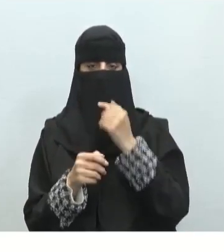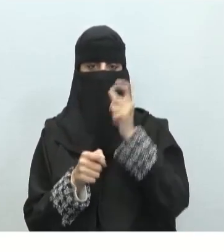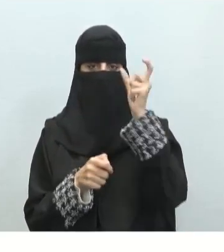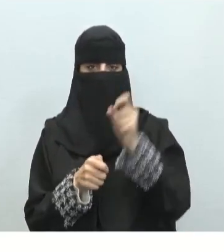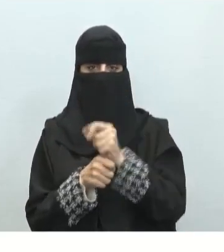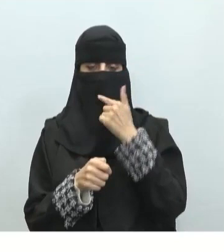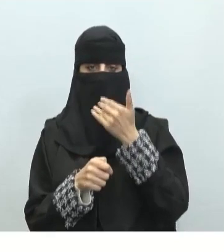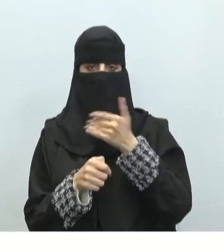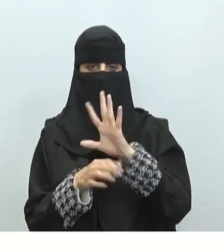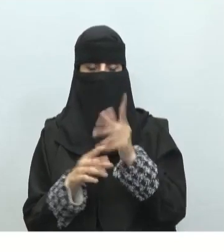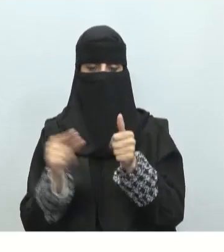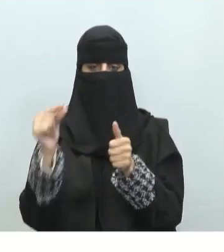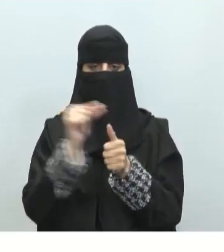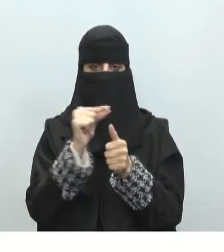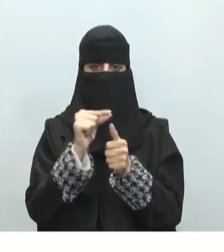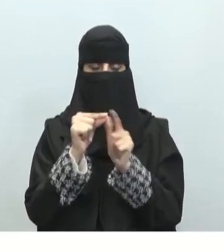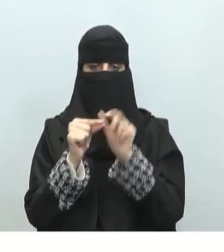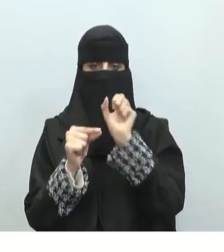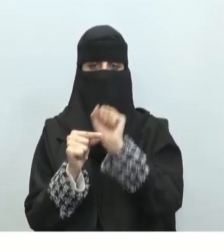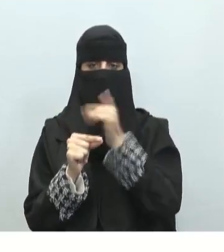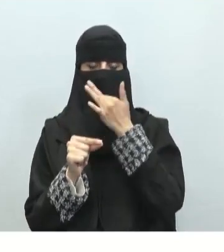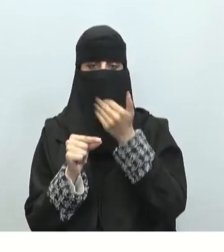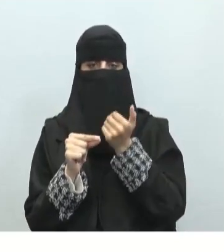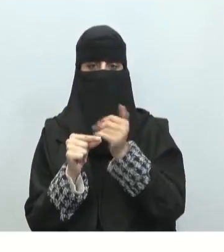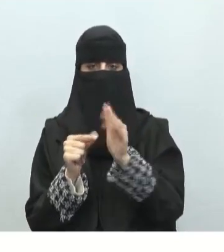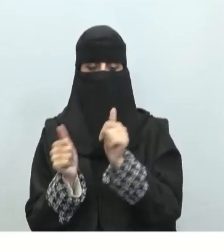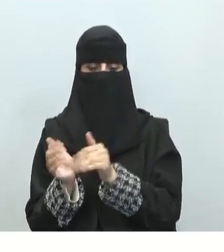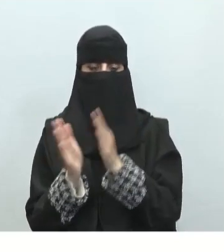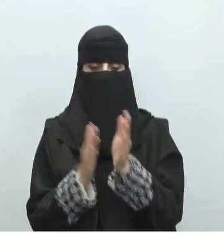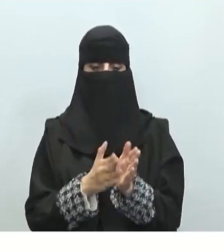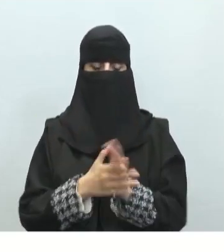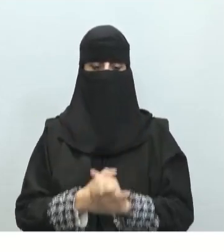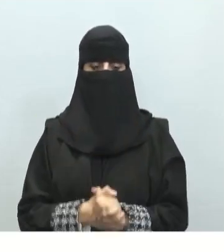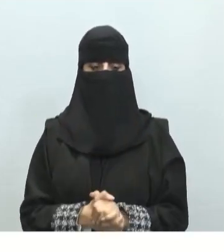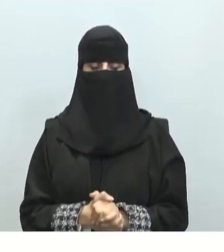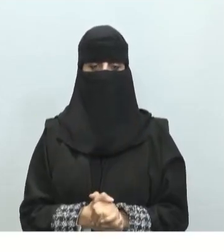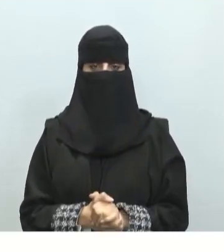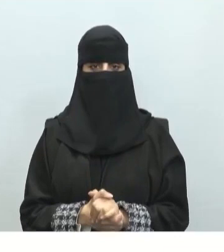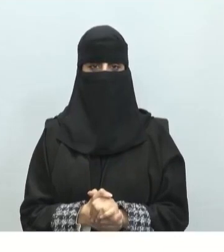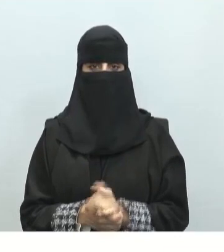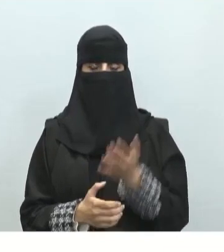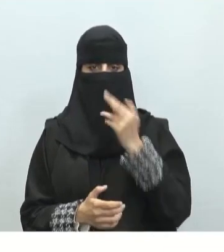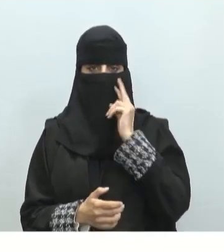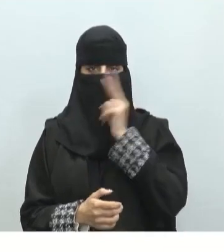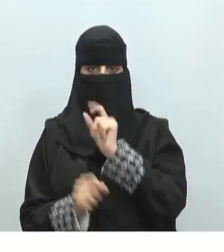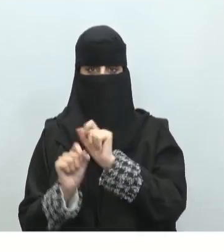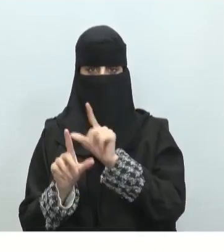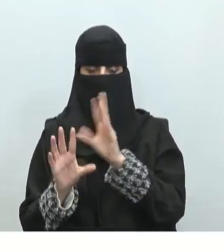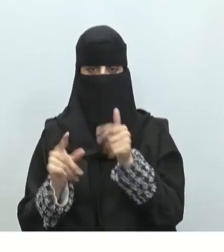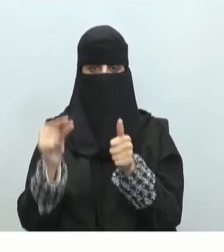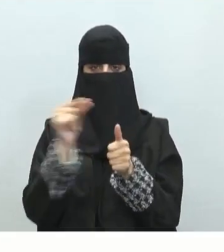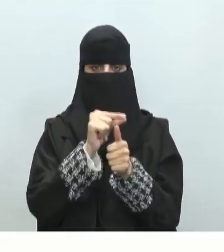الاولى وعلى والعلامه التي تظهر على اخره هنا في الامثله التي معنا